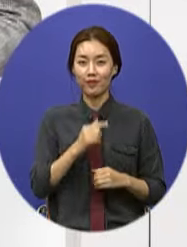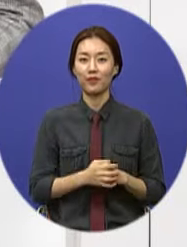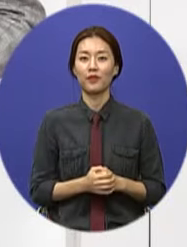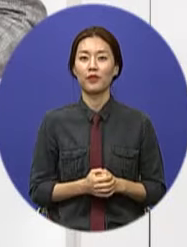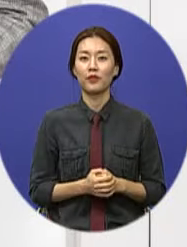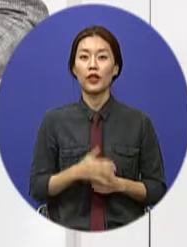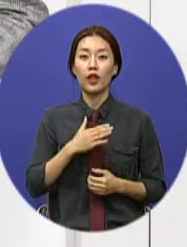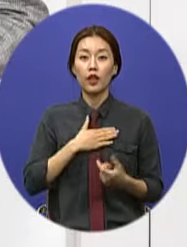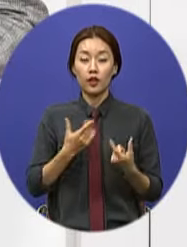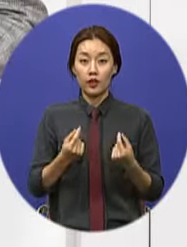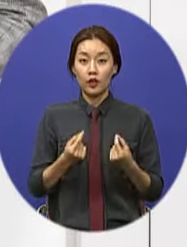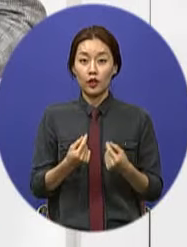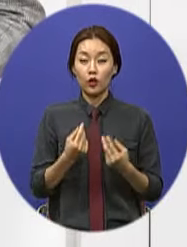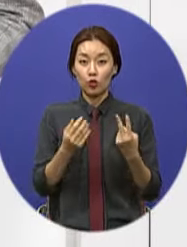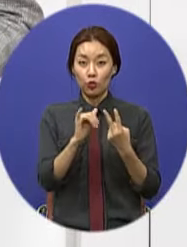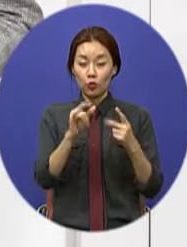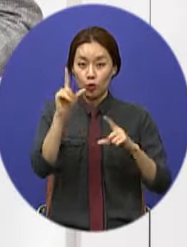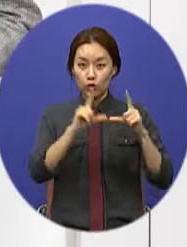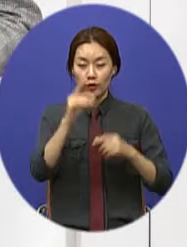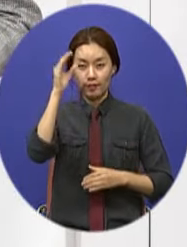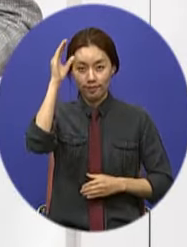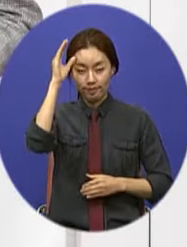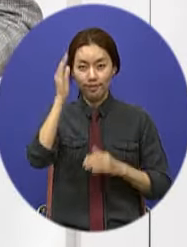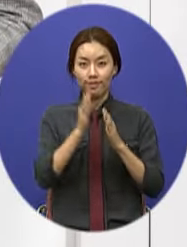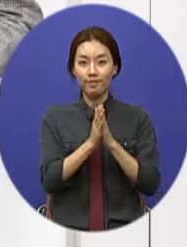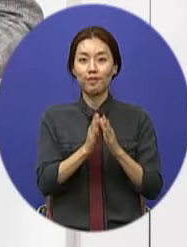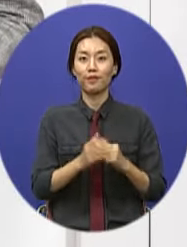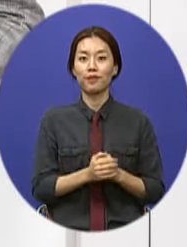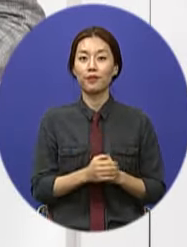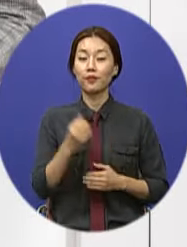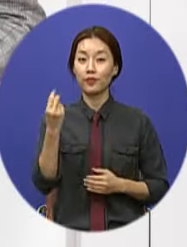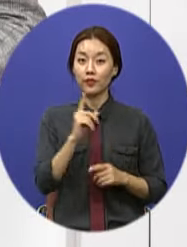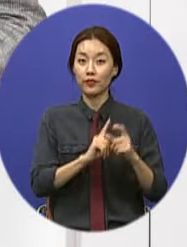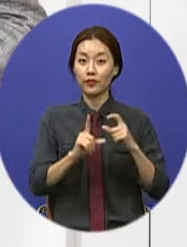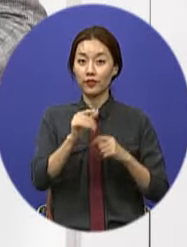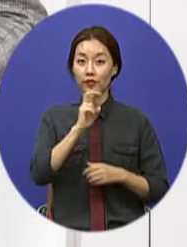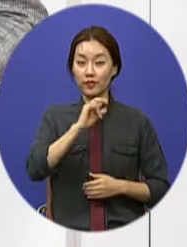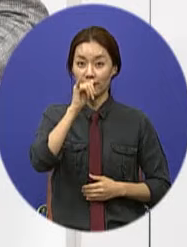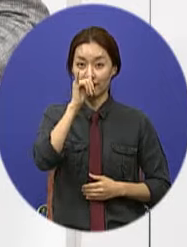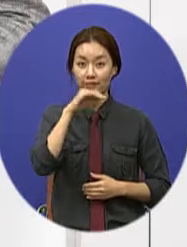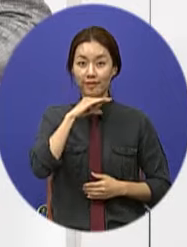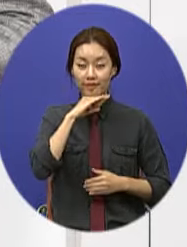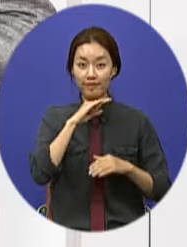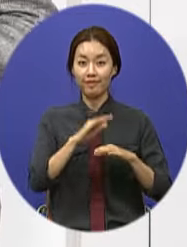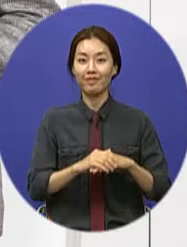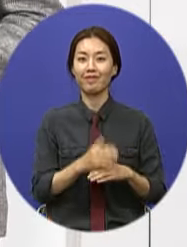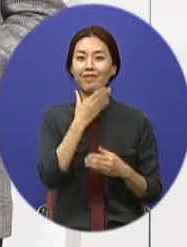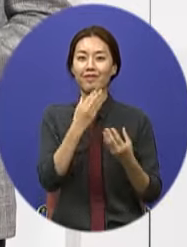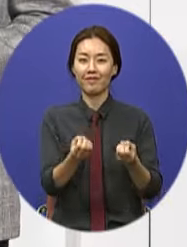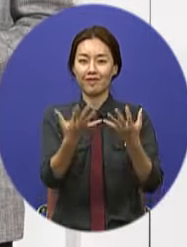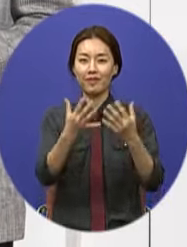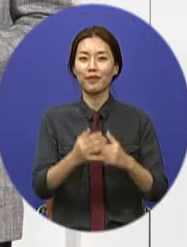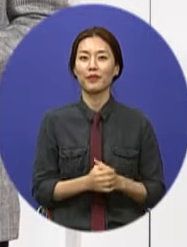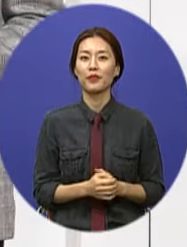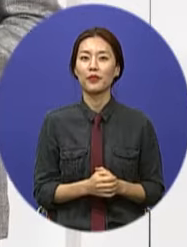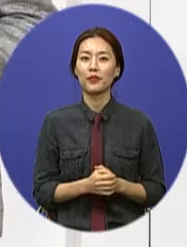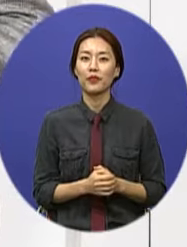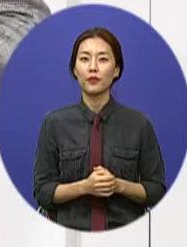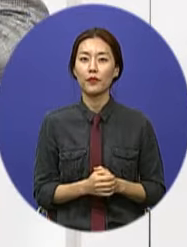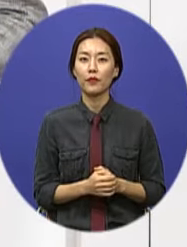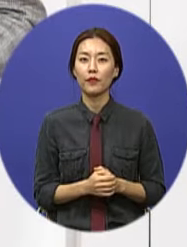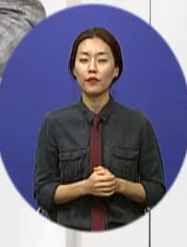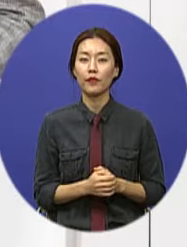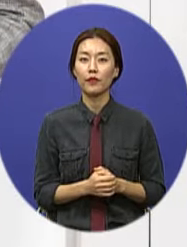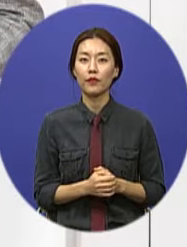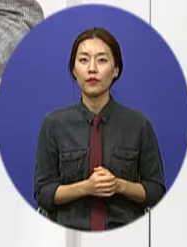그러게요. 네. 저희도 그러시길 그래요. 진심으로 바라겠고요. 네. 자, 앵콜송 준비해 주세요. 예, 예. 네, 축하드립니다. 네. 축하드립니다.